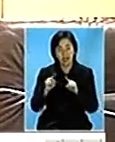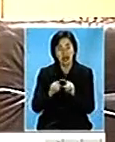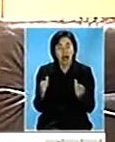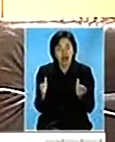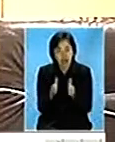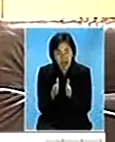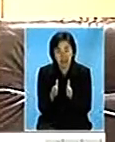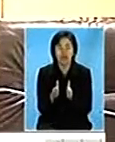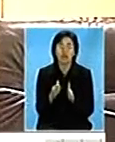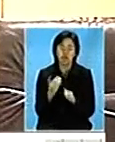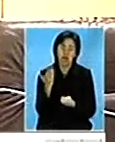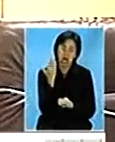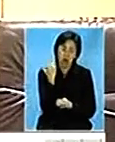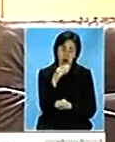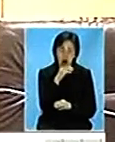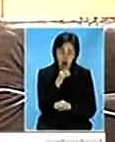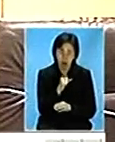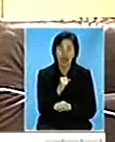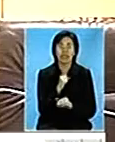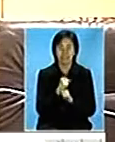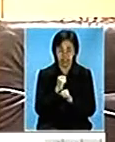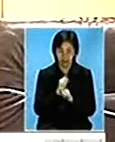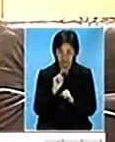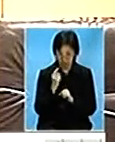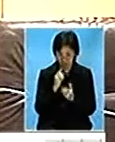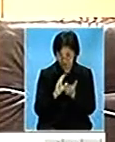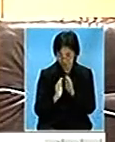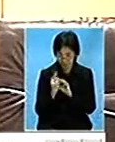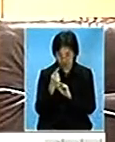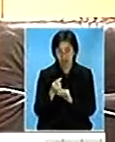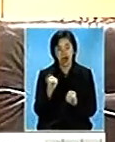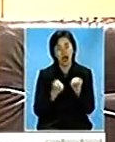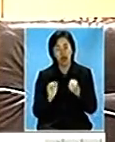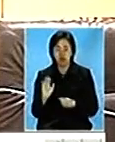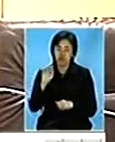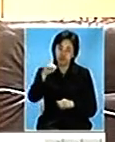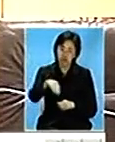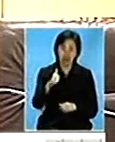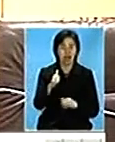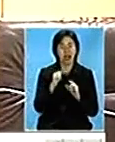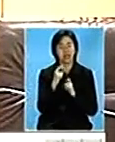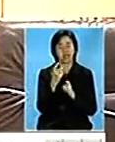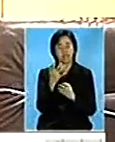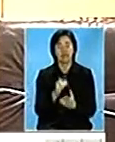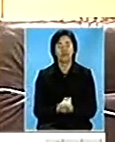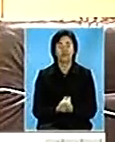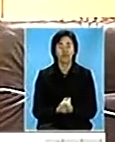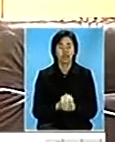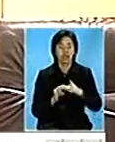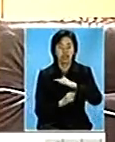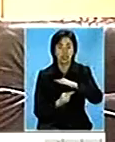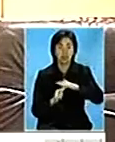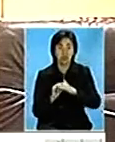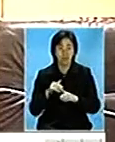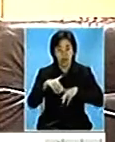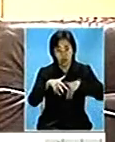ที่สุดโทมให้ได้มาตรฐานเพื่อความสะดวกและความปลอดภัยนอกจากนี้ทำแผนงานสะพานชุมชนในภูมิภ